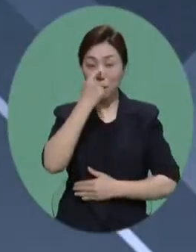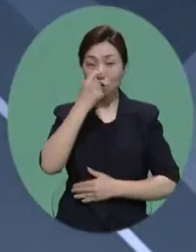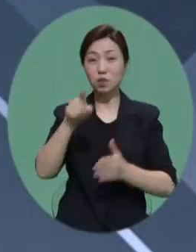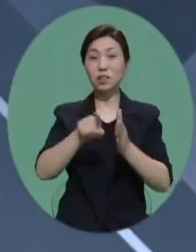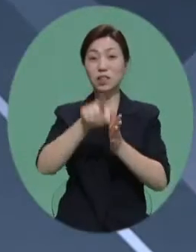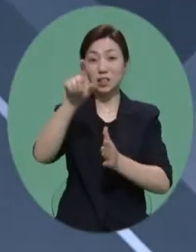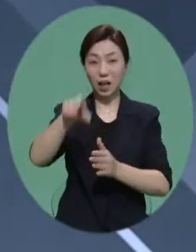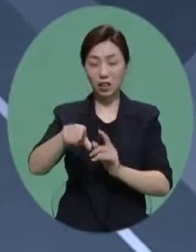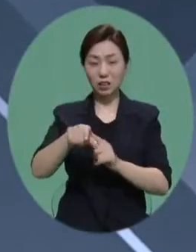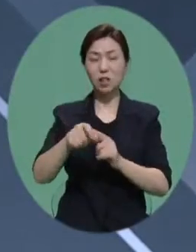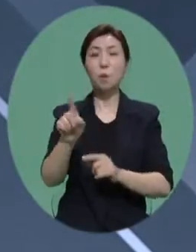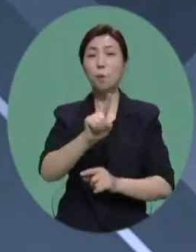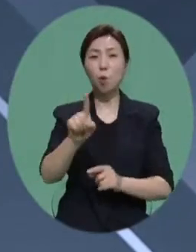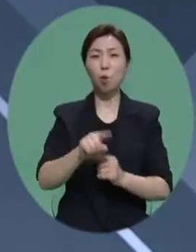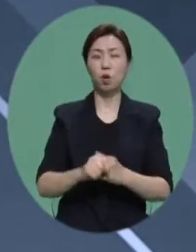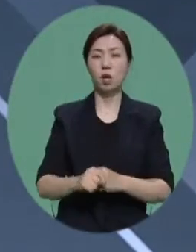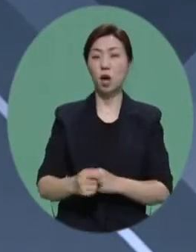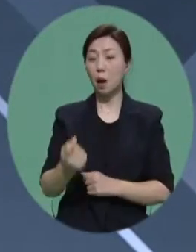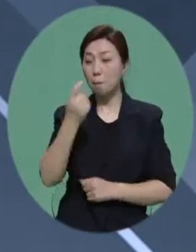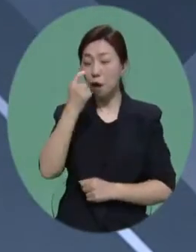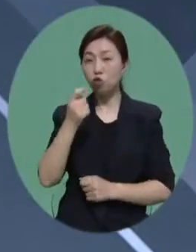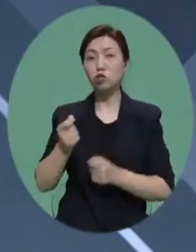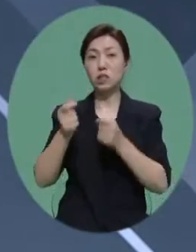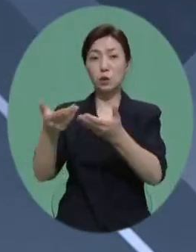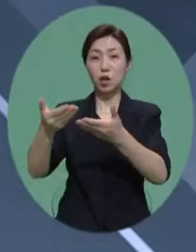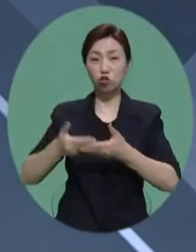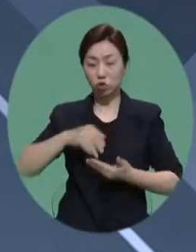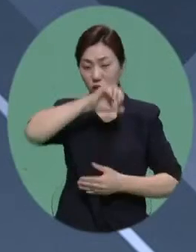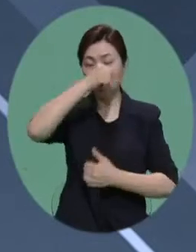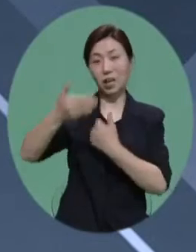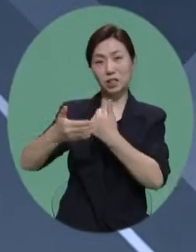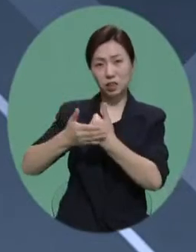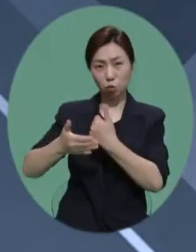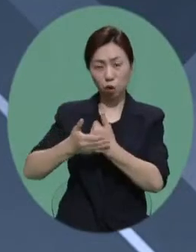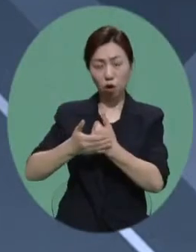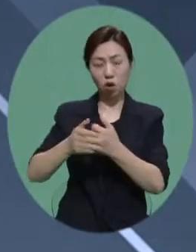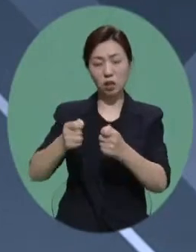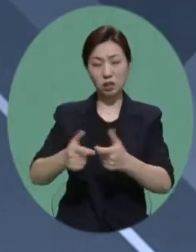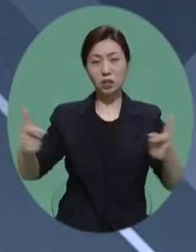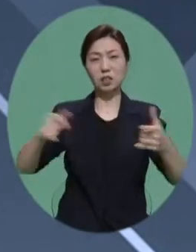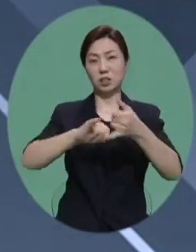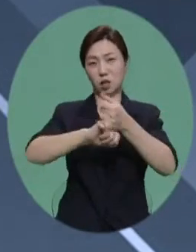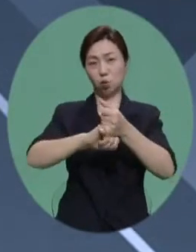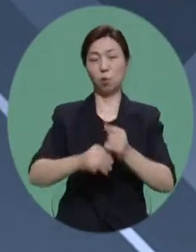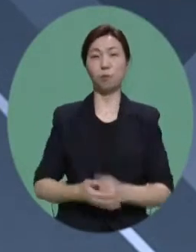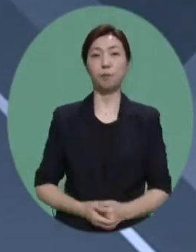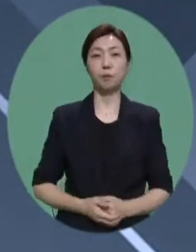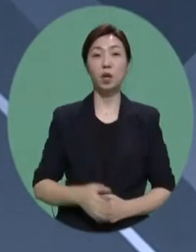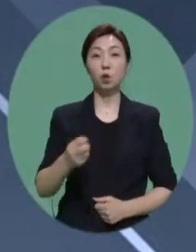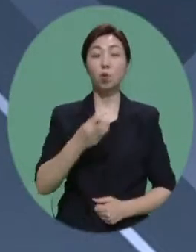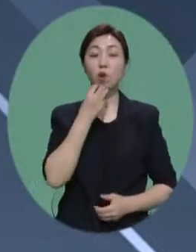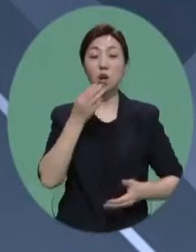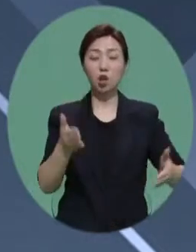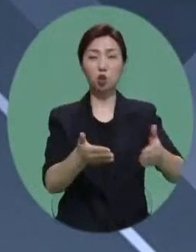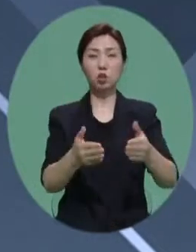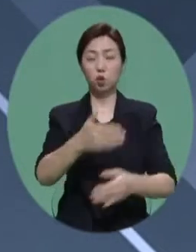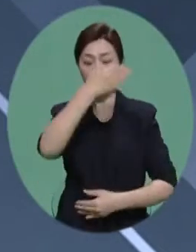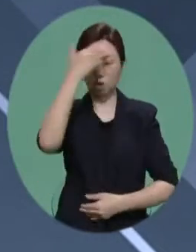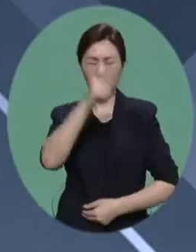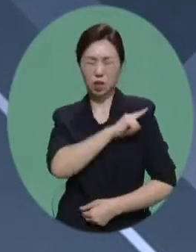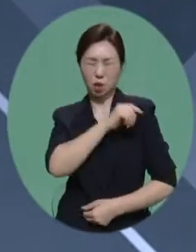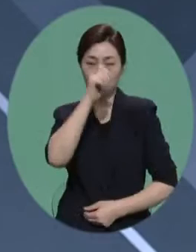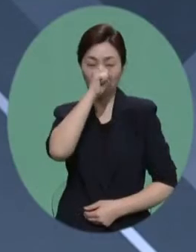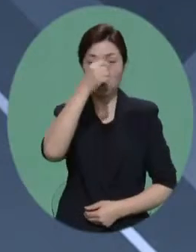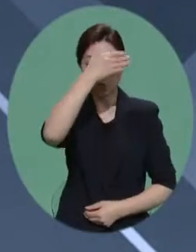들리겠습니다 그리고 성남에서 시작해서 청년들이 많이 에 정말 선호했던 청년 기본소득을 취급해서